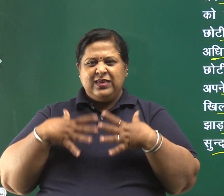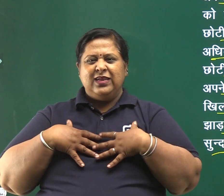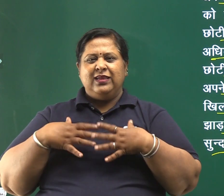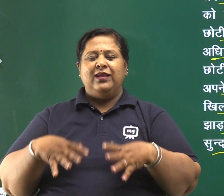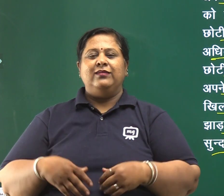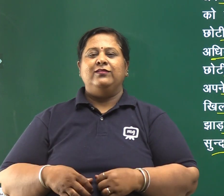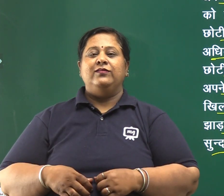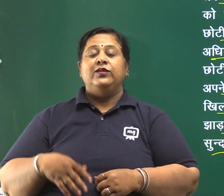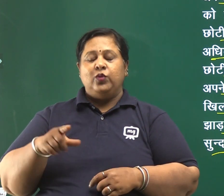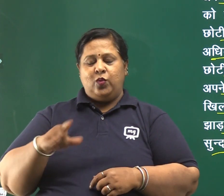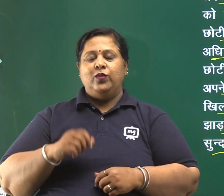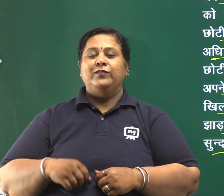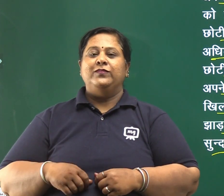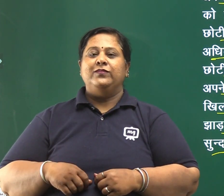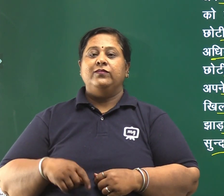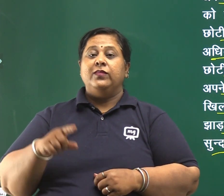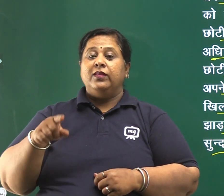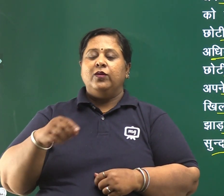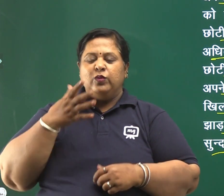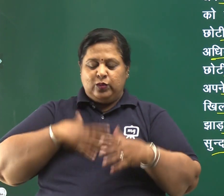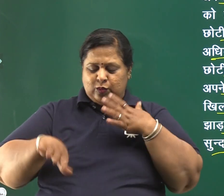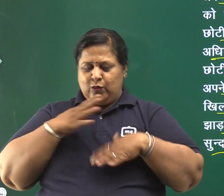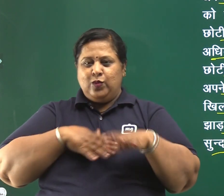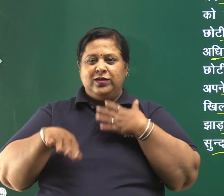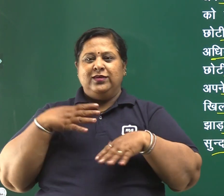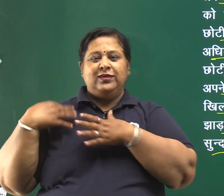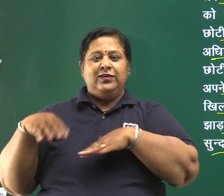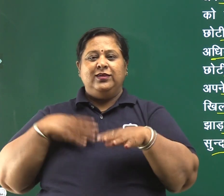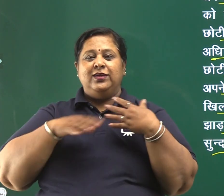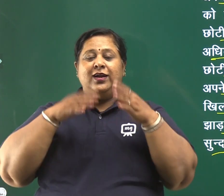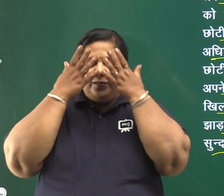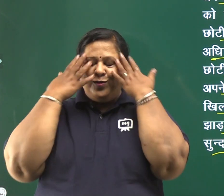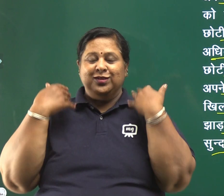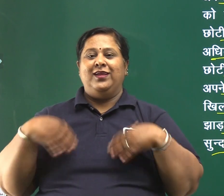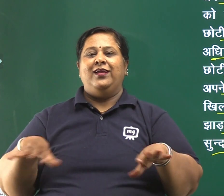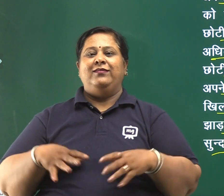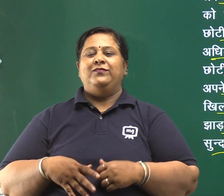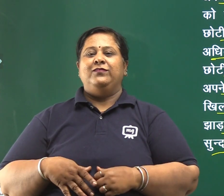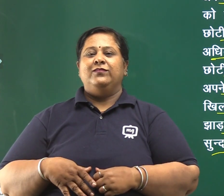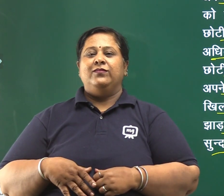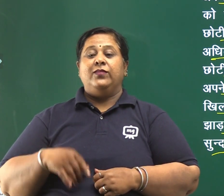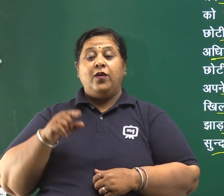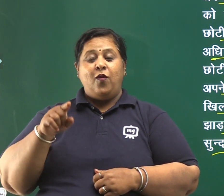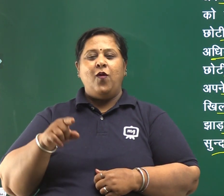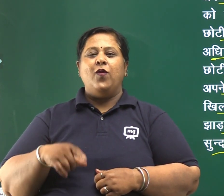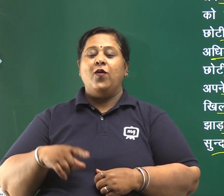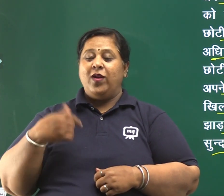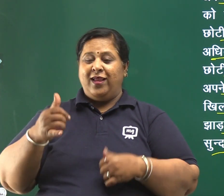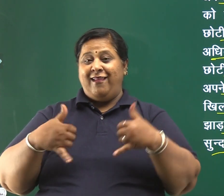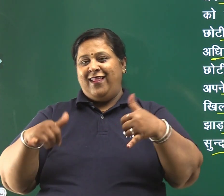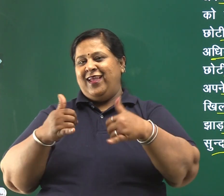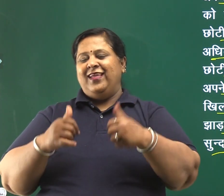है तो उसकी धूल को झाड़ती पोंछती है और खेलने के